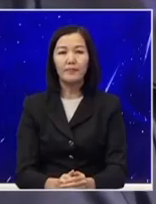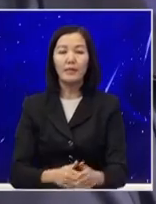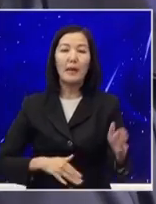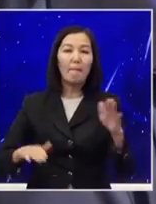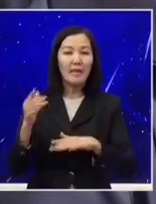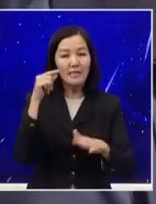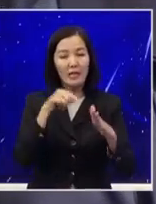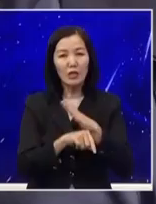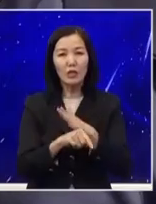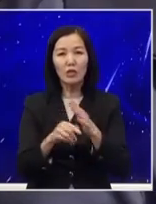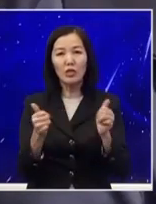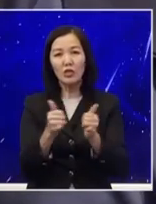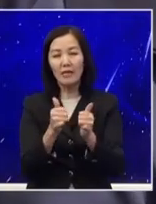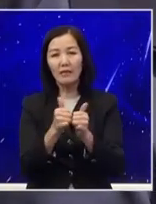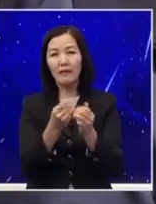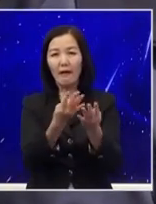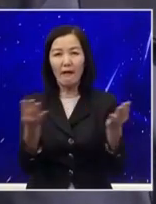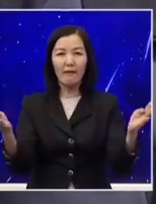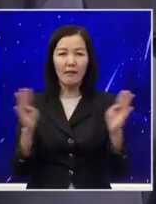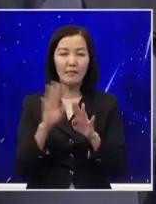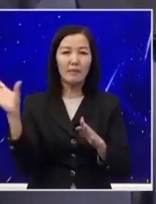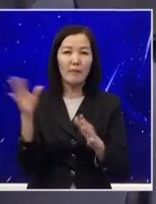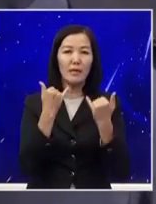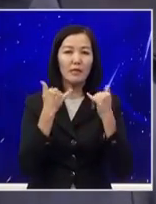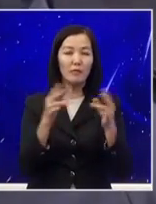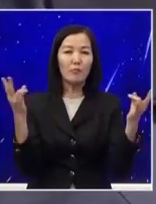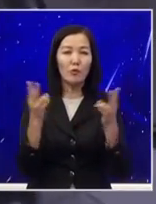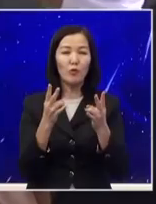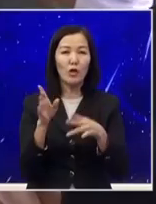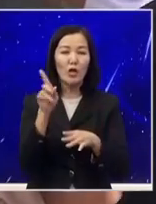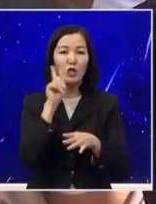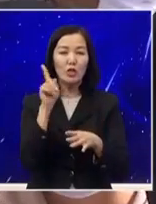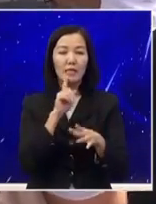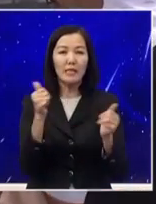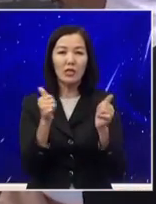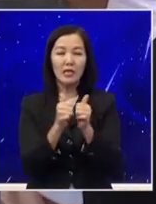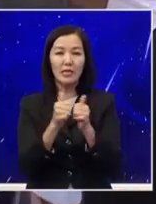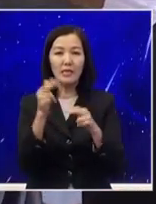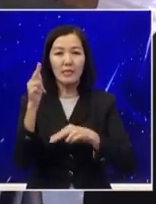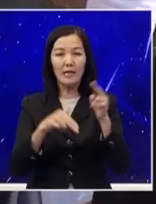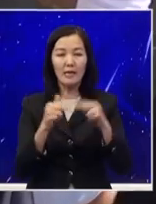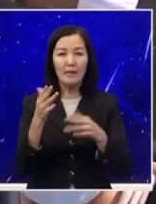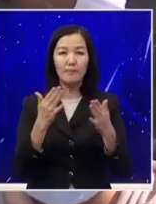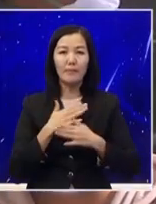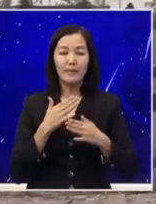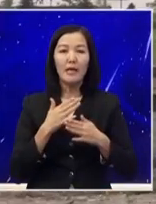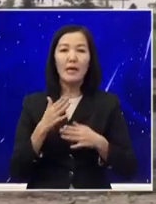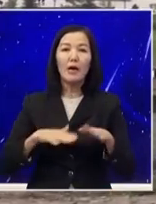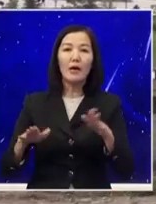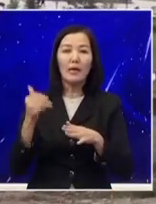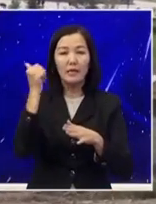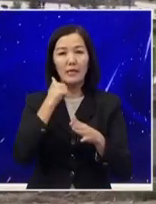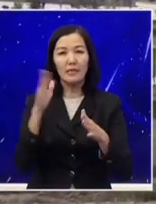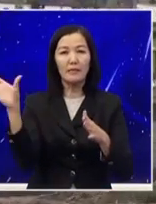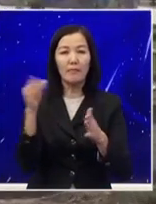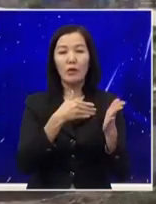Бассейнің шығаны емес, айналасы да бір көргенде тамсанарлықтай болуы керек. Жастар саябағына іргелес салынғандықтан, біз бұл аумақтағы ескі